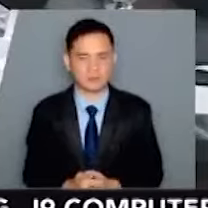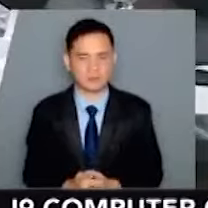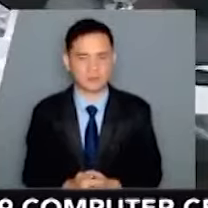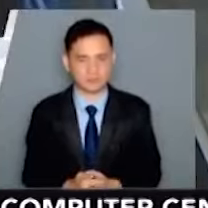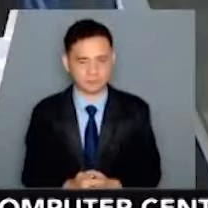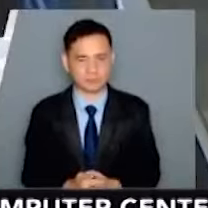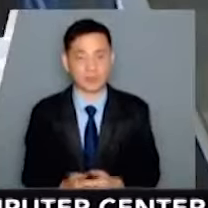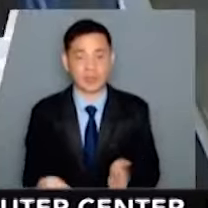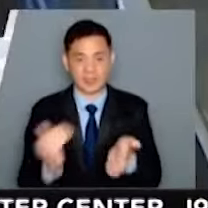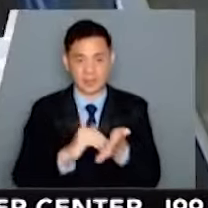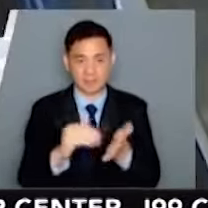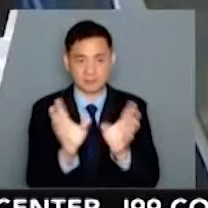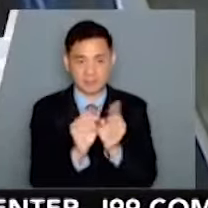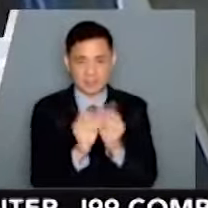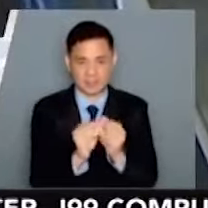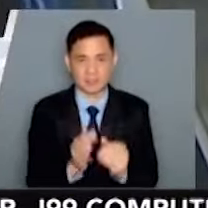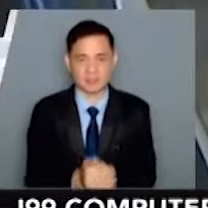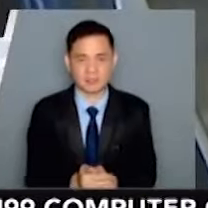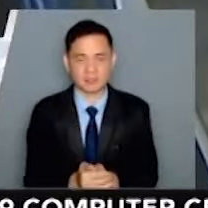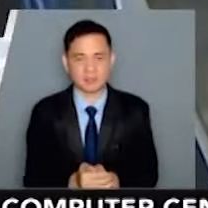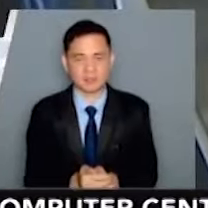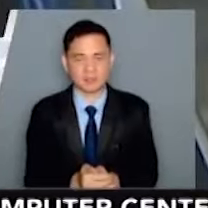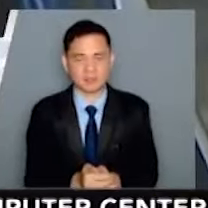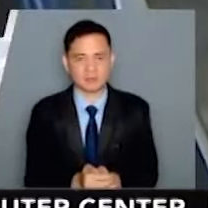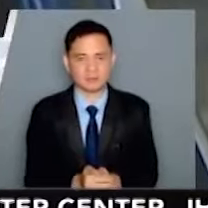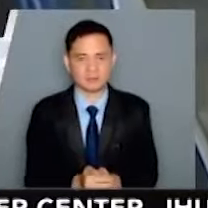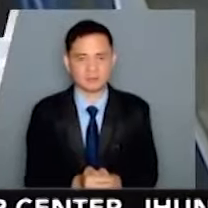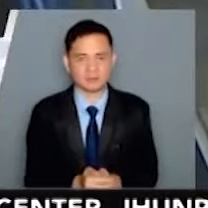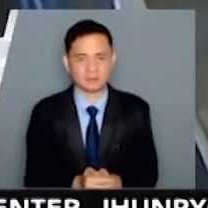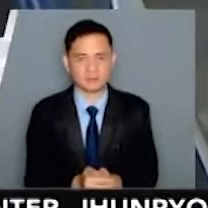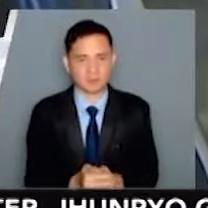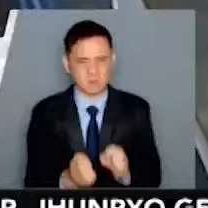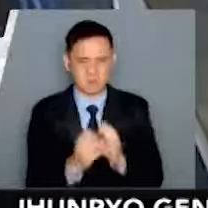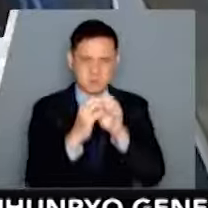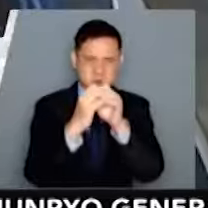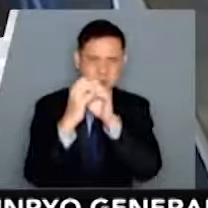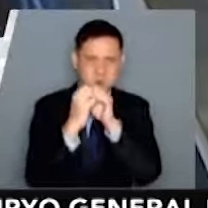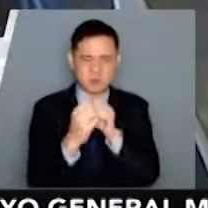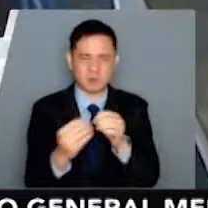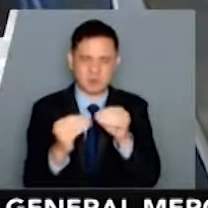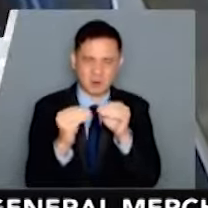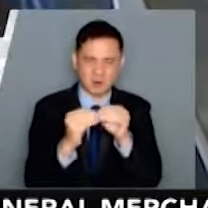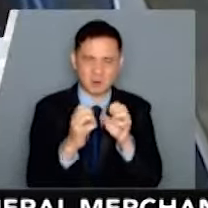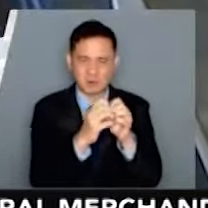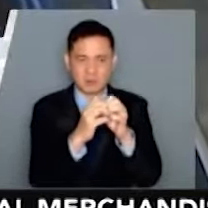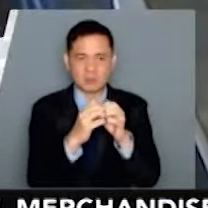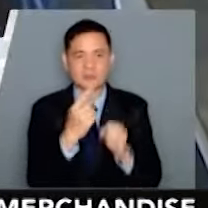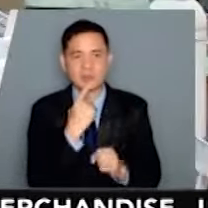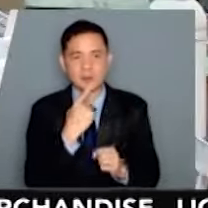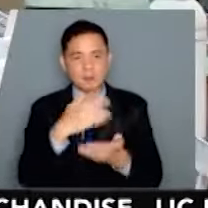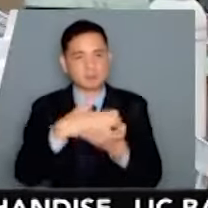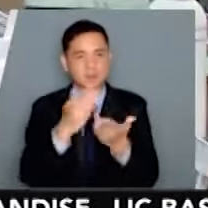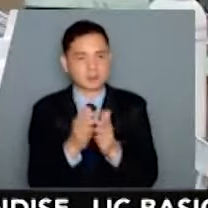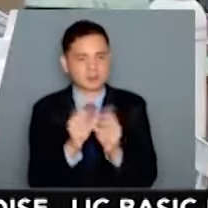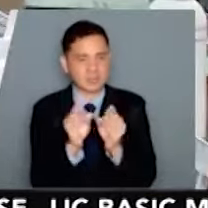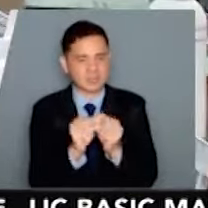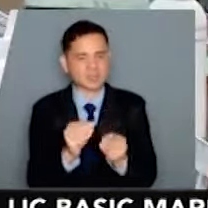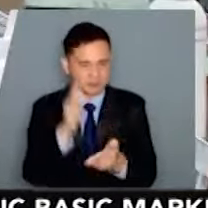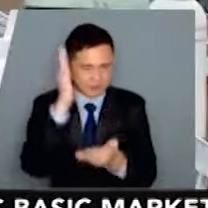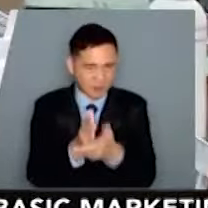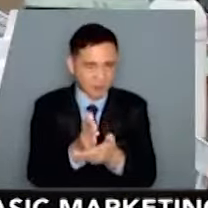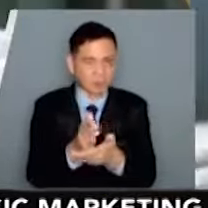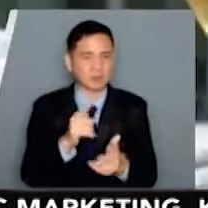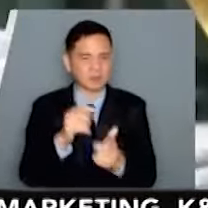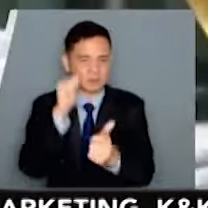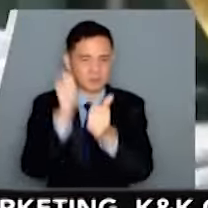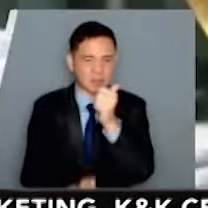non-tradition. Nagmosyon si Representative Marculeta na itigil ang budget hearing at ipasa na ang OVP budget. Pero natalo ang